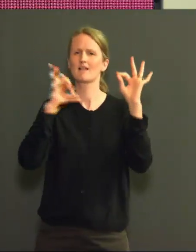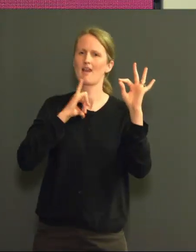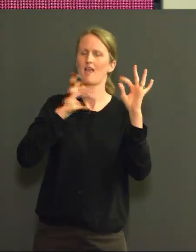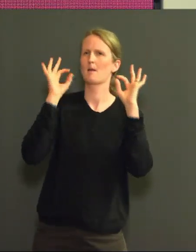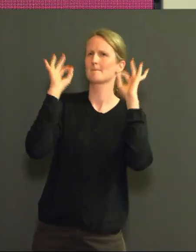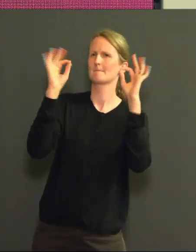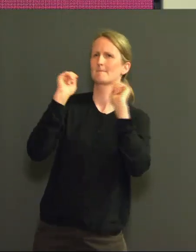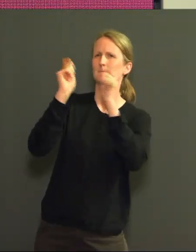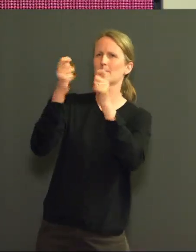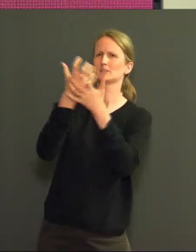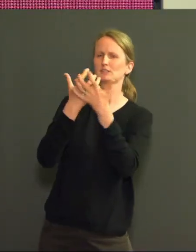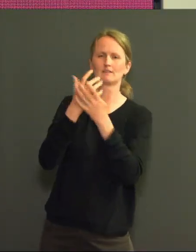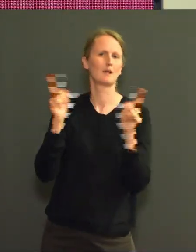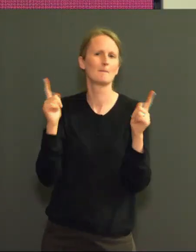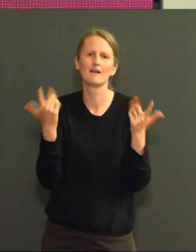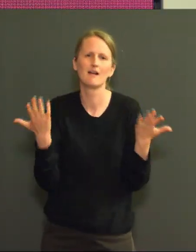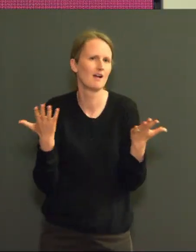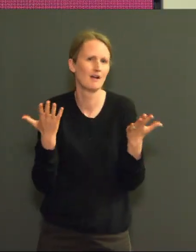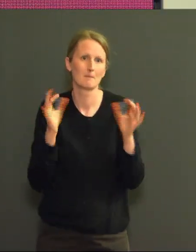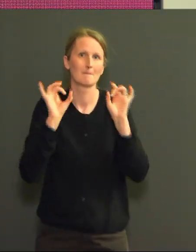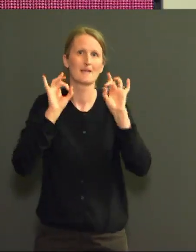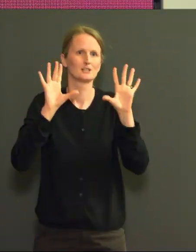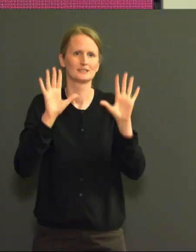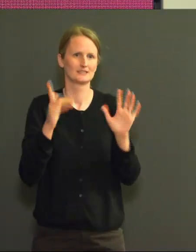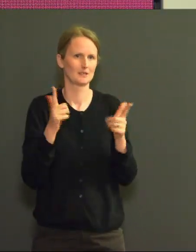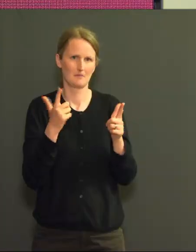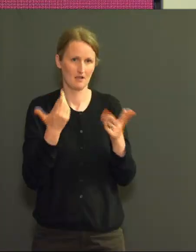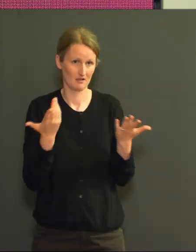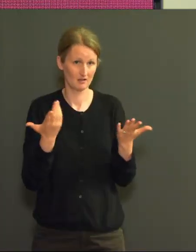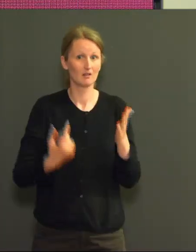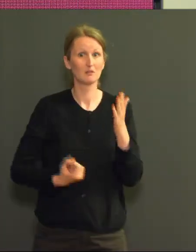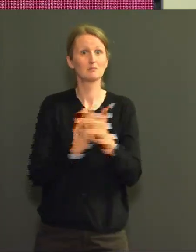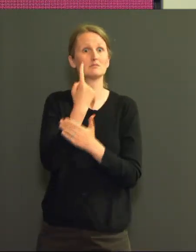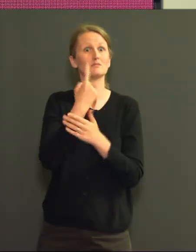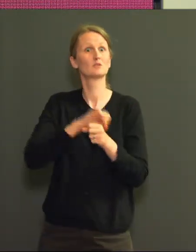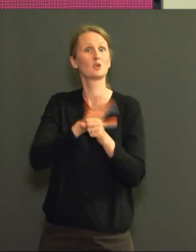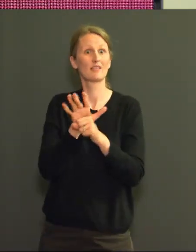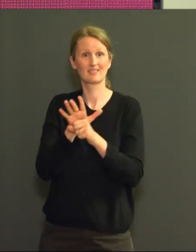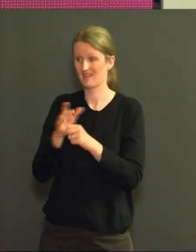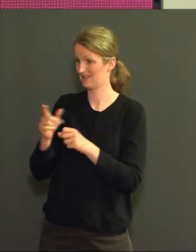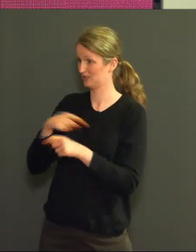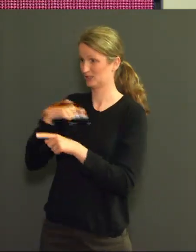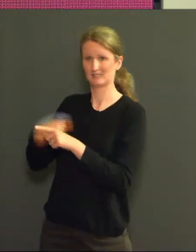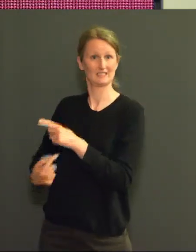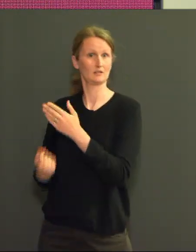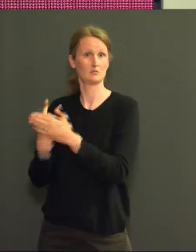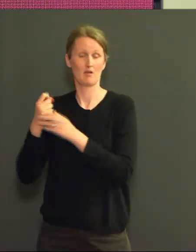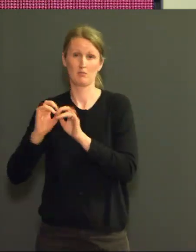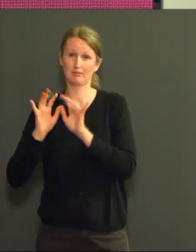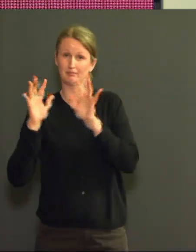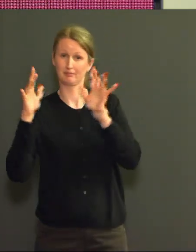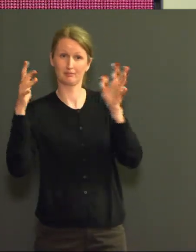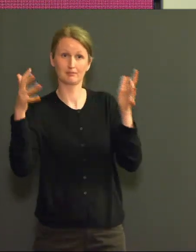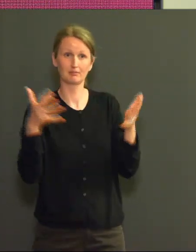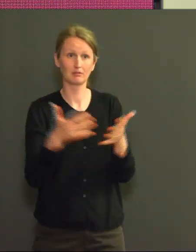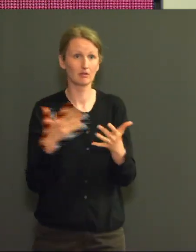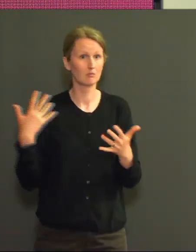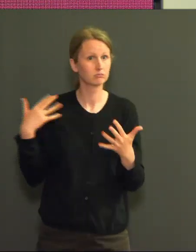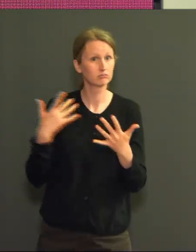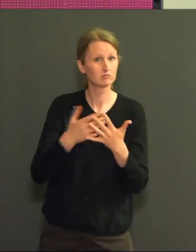avec la souche que nous connaissions à ce moment-là, la souche Wuhan venant de Chine, on avait établi avec les calculs classiques, les